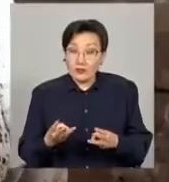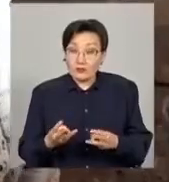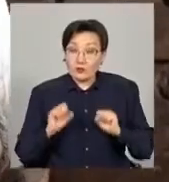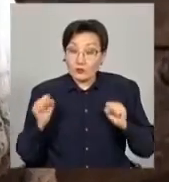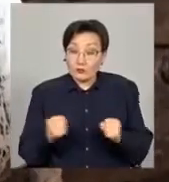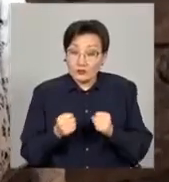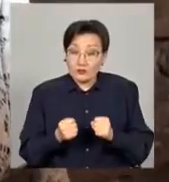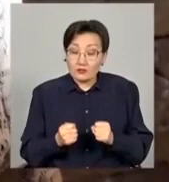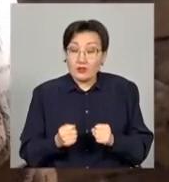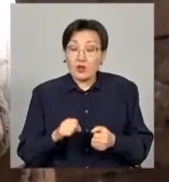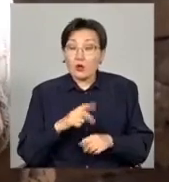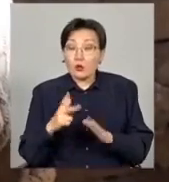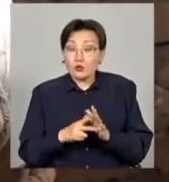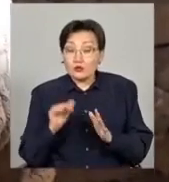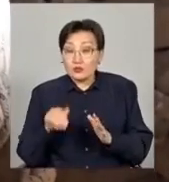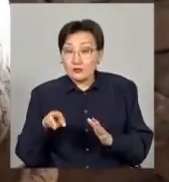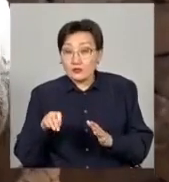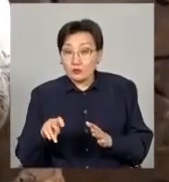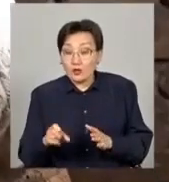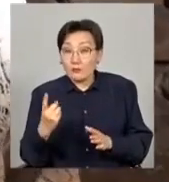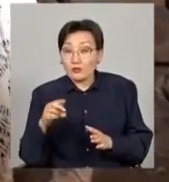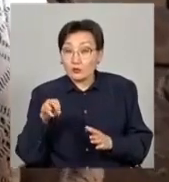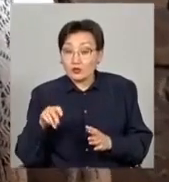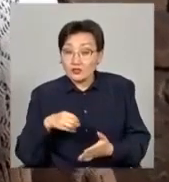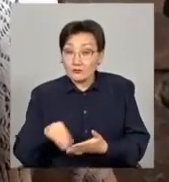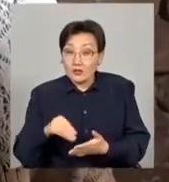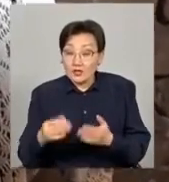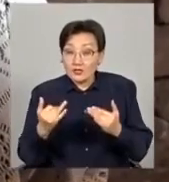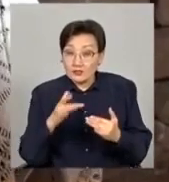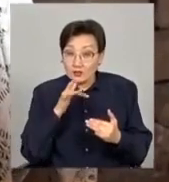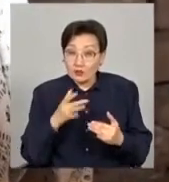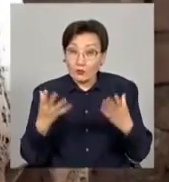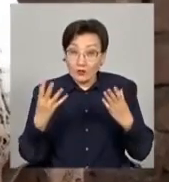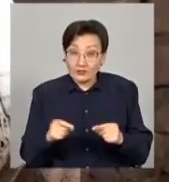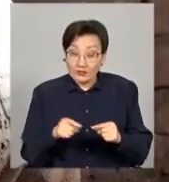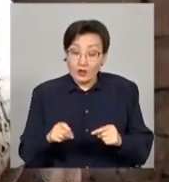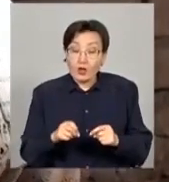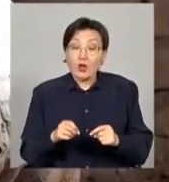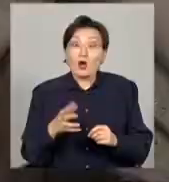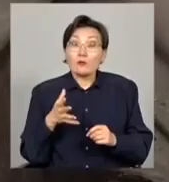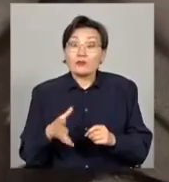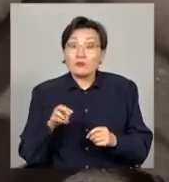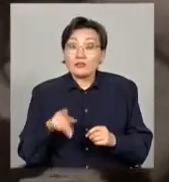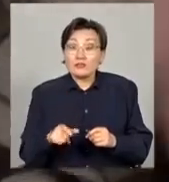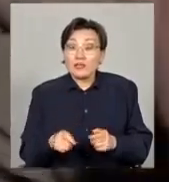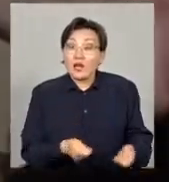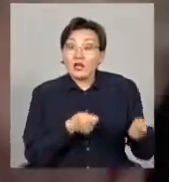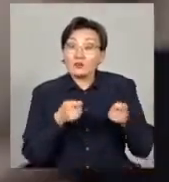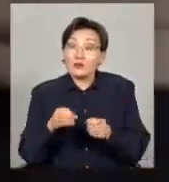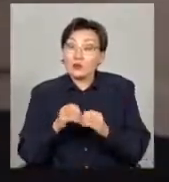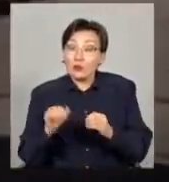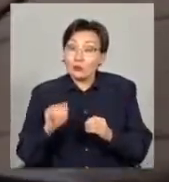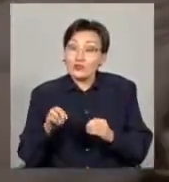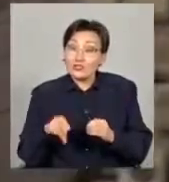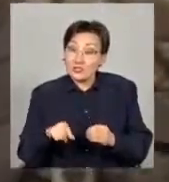жаңағыдай ірісін алу үшін. Қанша тонна жақтың? Көмірді 5 тонна жақтым қазірге дейін. 18 мыңның доставкасы 10